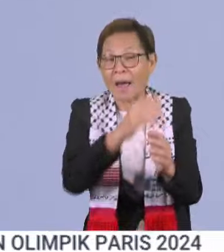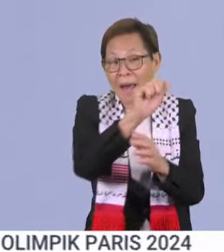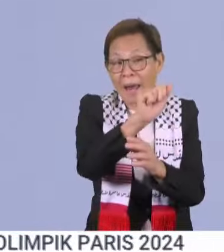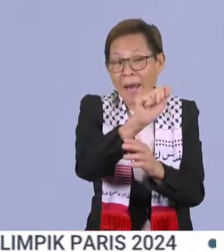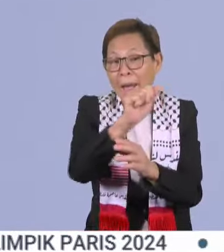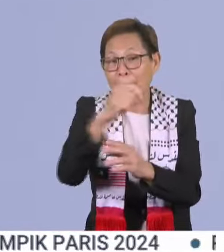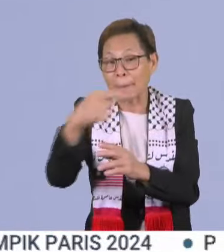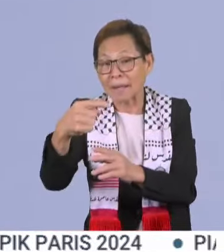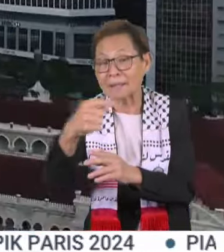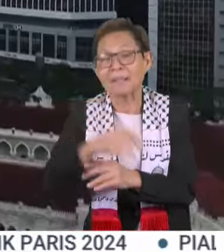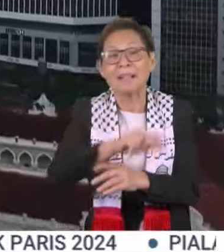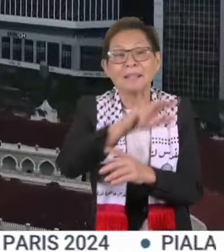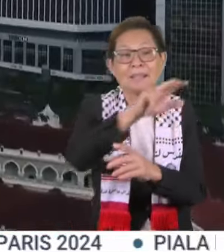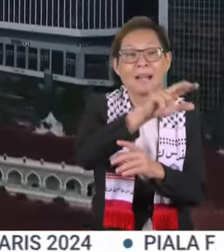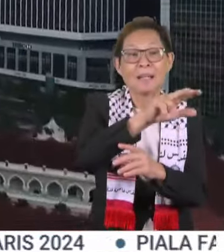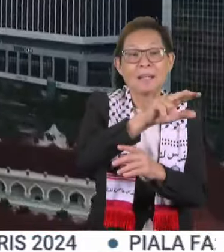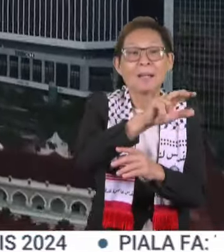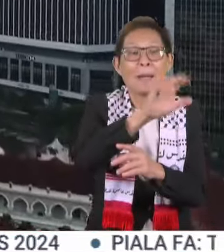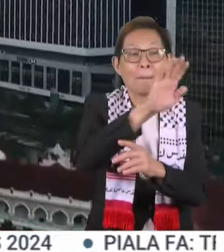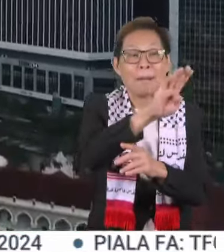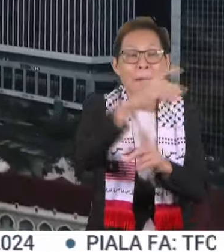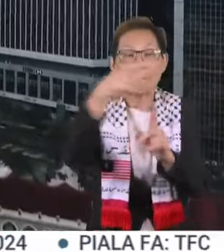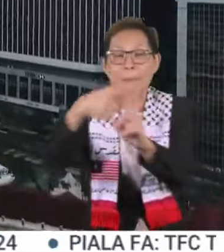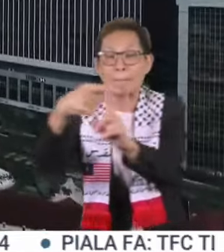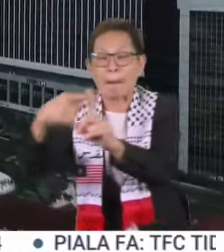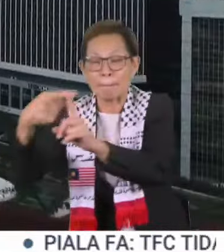E- dan BBB+ selain